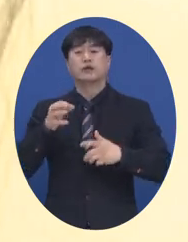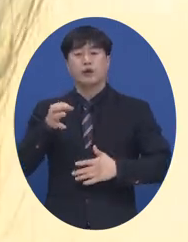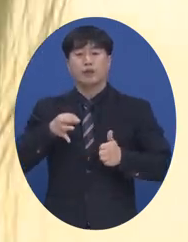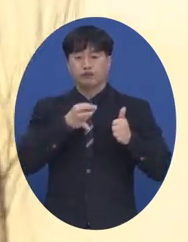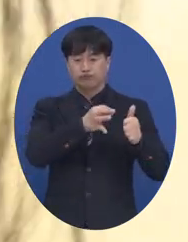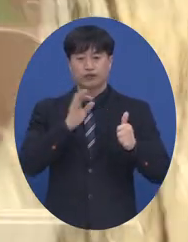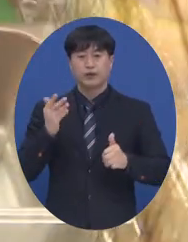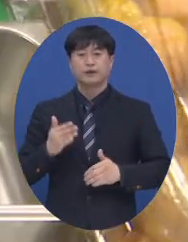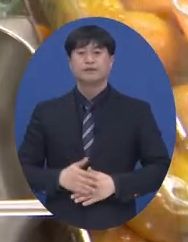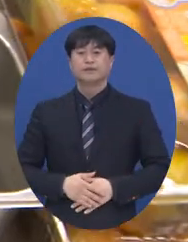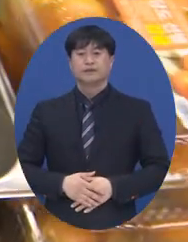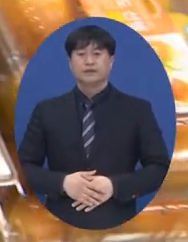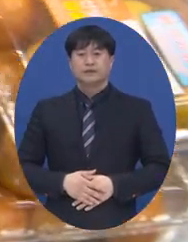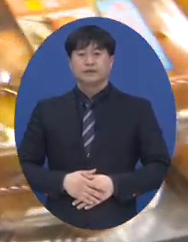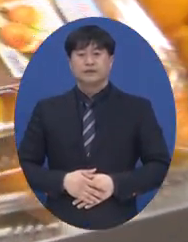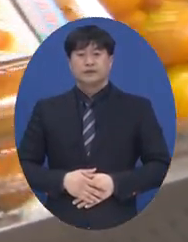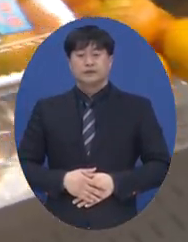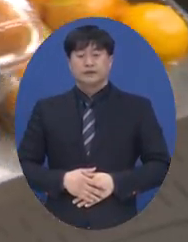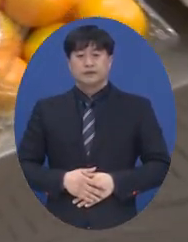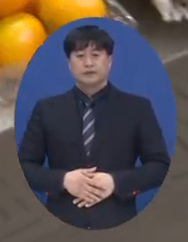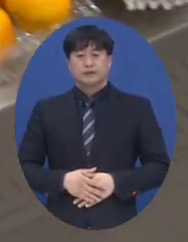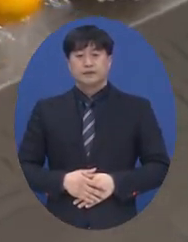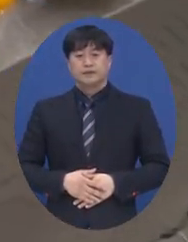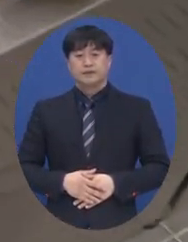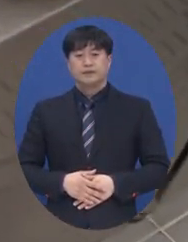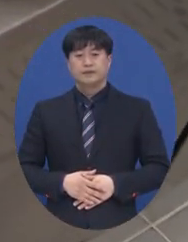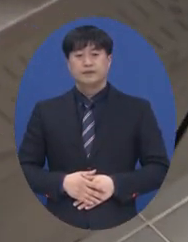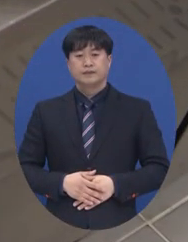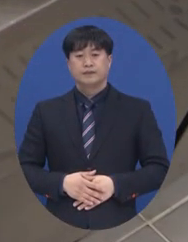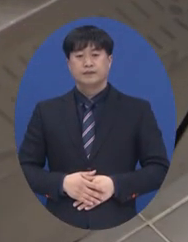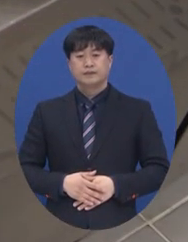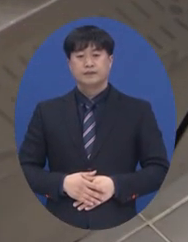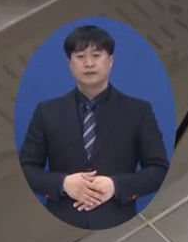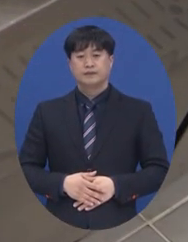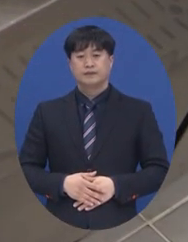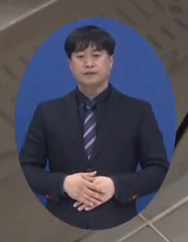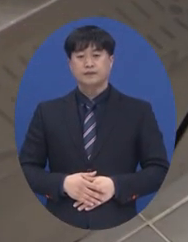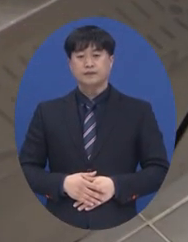지급됩니다 경 이슈 tv 최창수 입니까